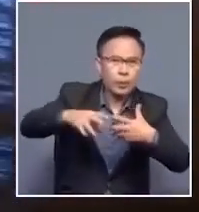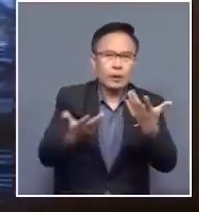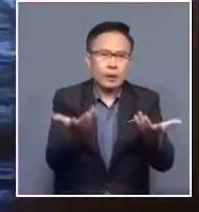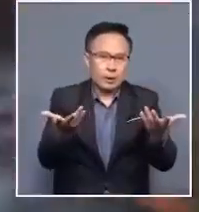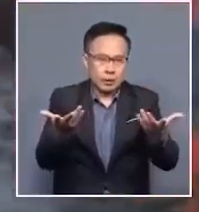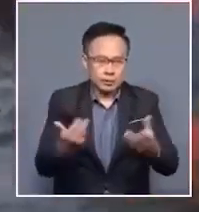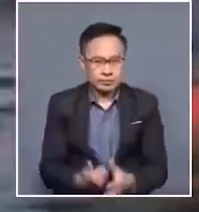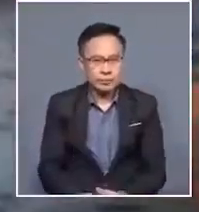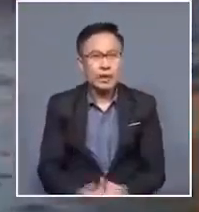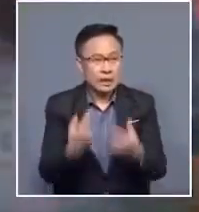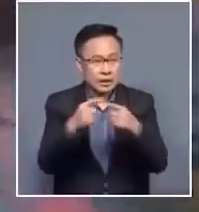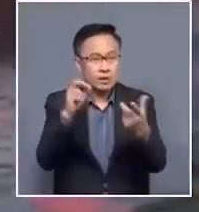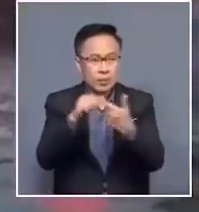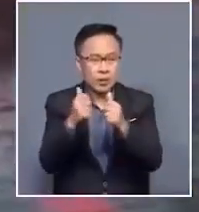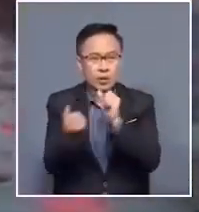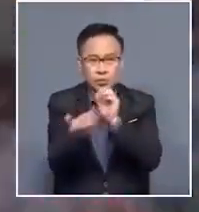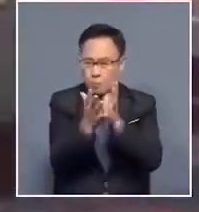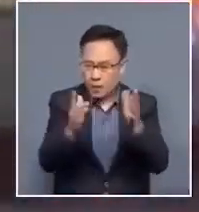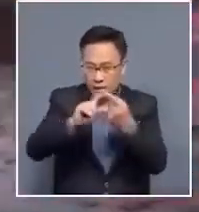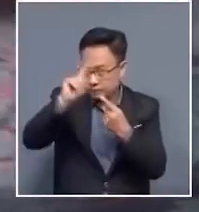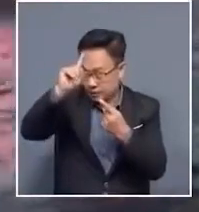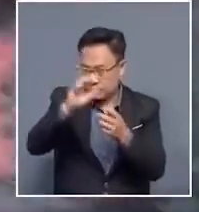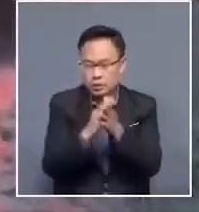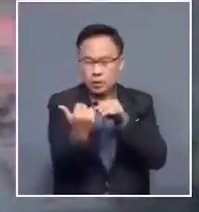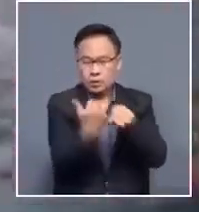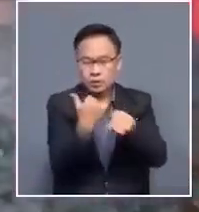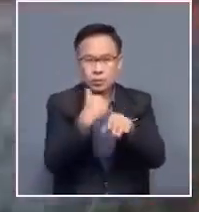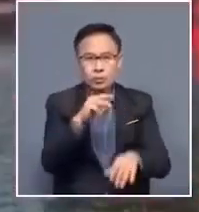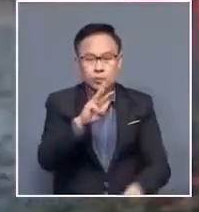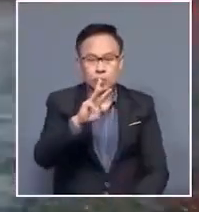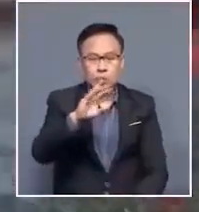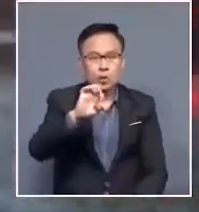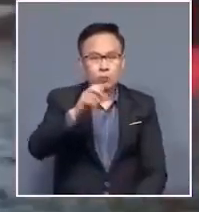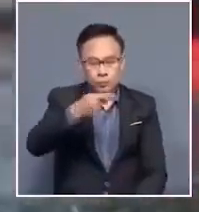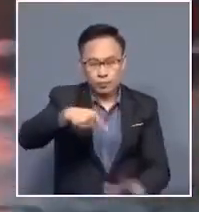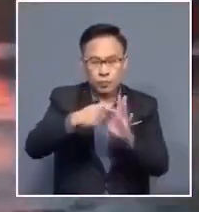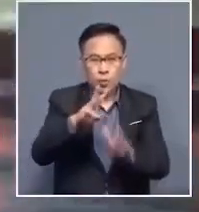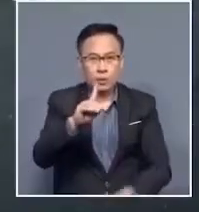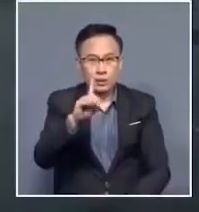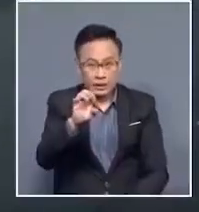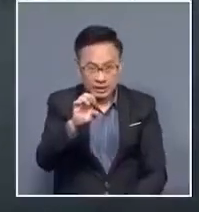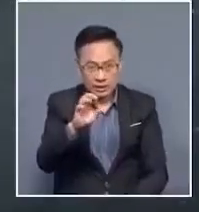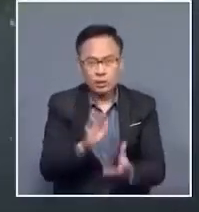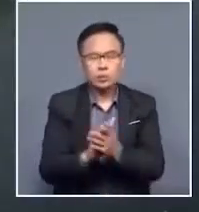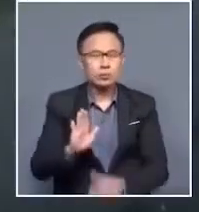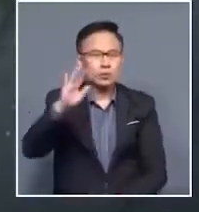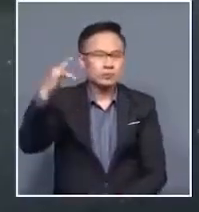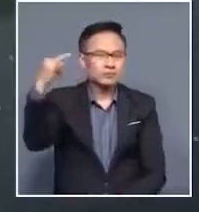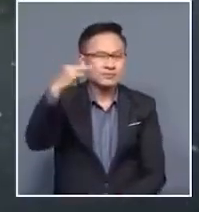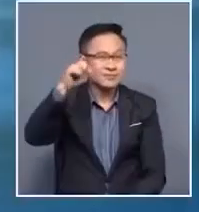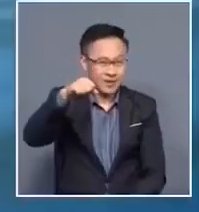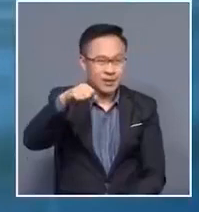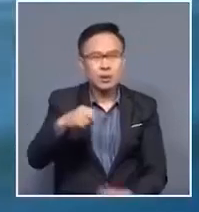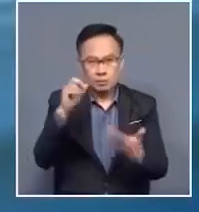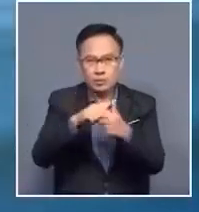นะครับคือตรงบริเวณถนนวิภาวดีรังสิตนะครับตรงหน้าของการบินไทยเนี่ยสาเหตุสำคัญเนี่ยเนื่องจากว่า ขณะ